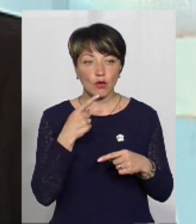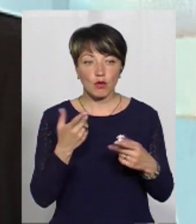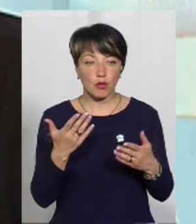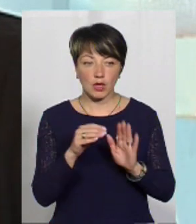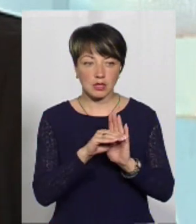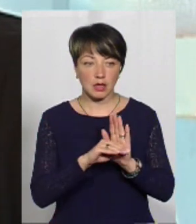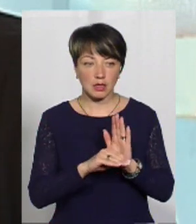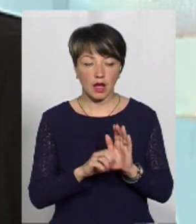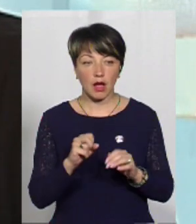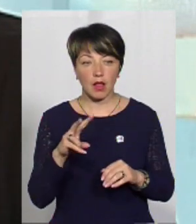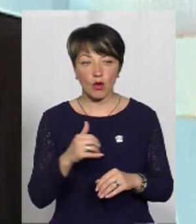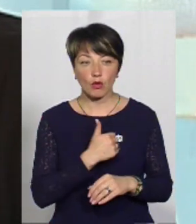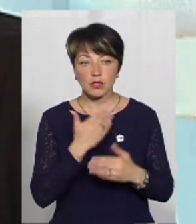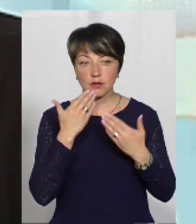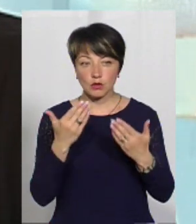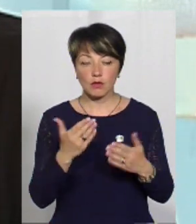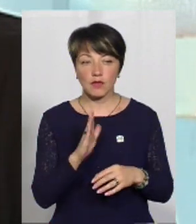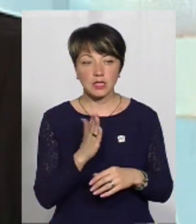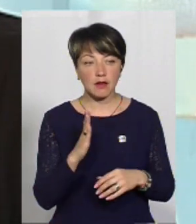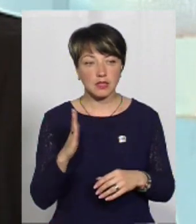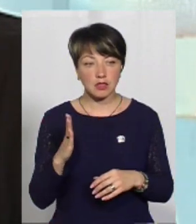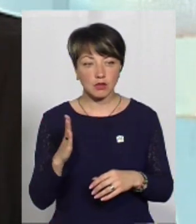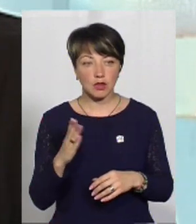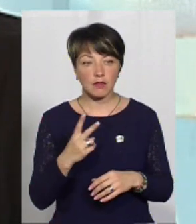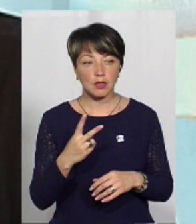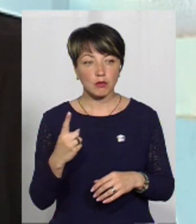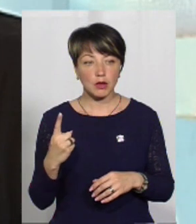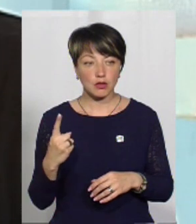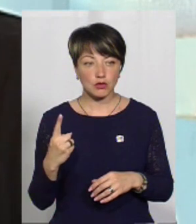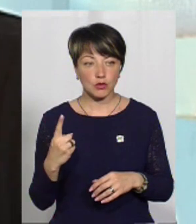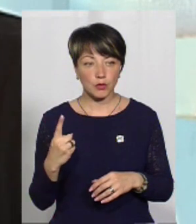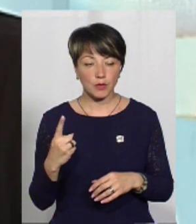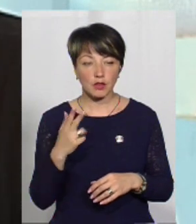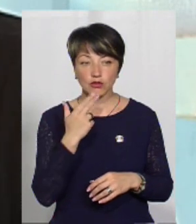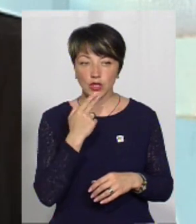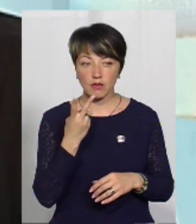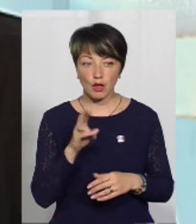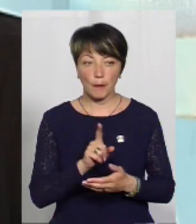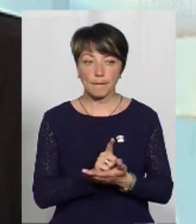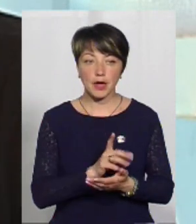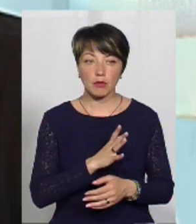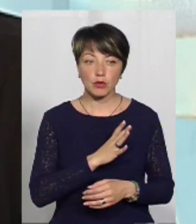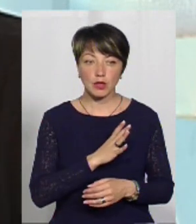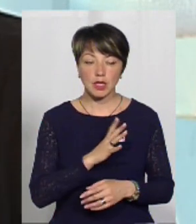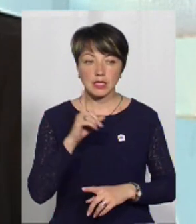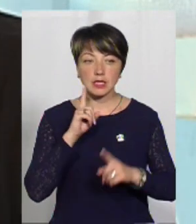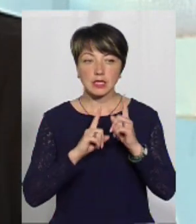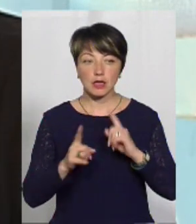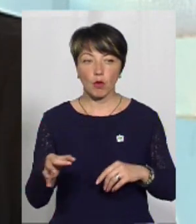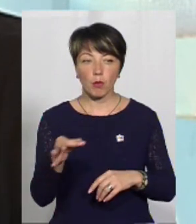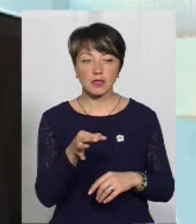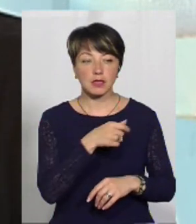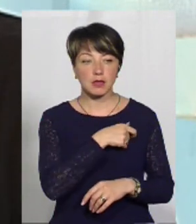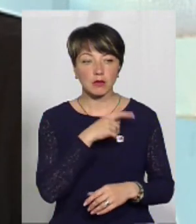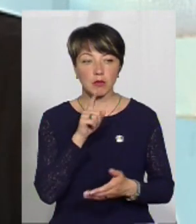про якісь рейтинги. Але я хочу звернутися зараз до Василя Васильовича, тому що 21 червня має бути сесія обласної